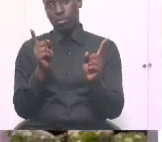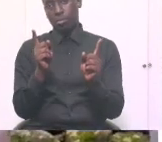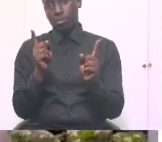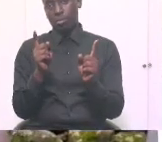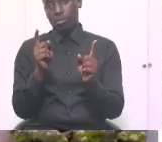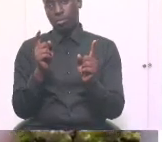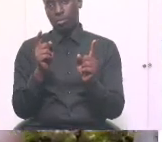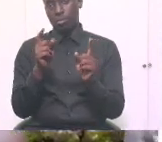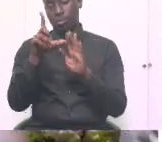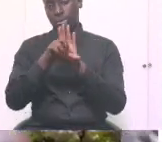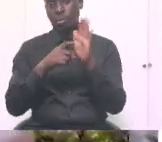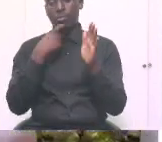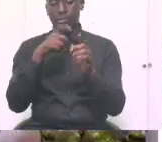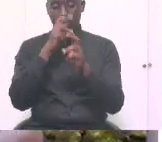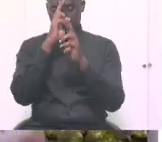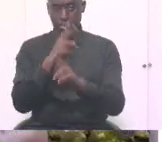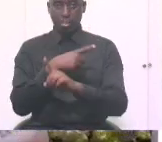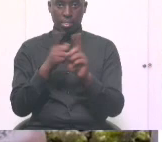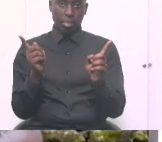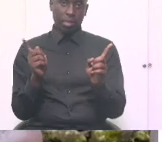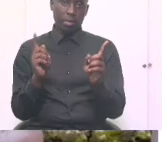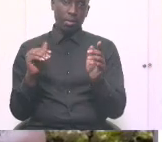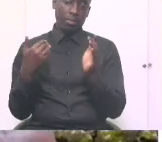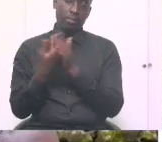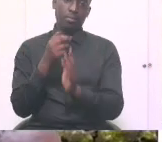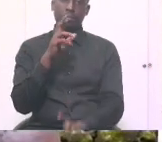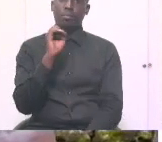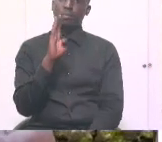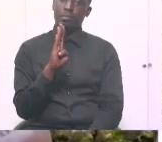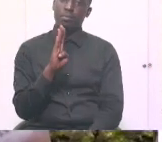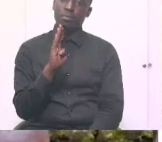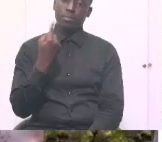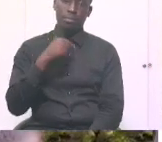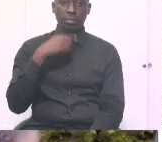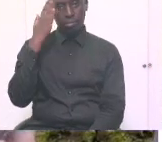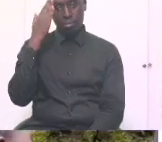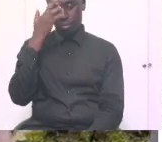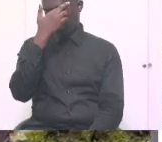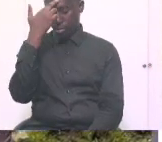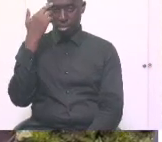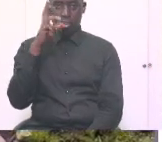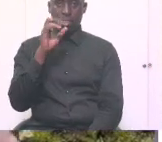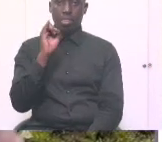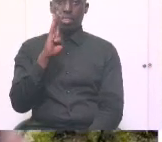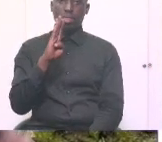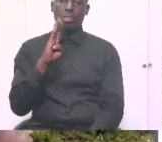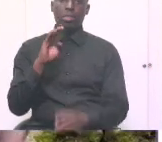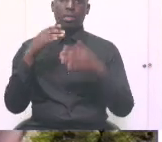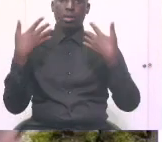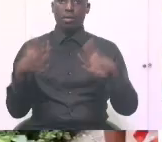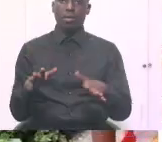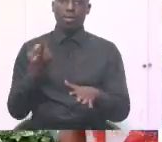rigomba kubahirizwa ariko ku buyobozi bwamugeje kuri ribu baza kumenya kubera iki ribu